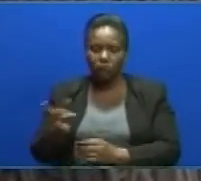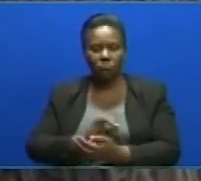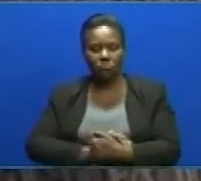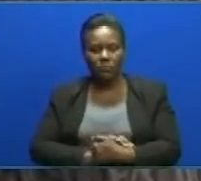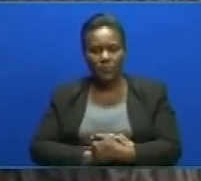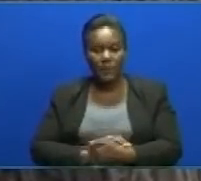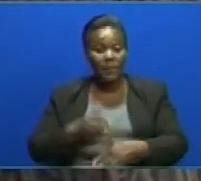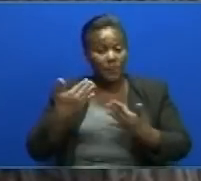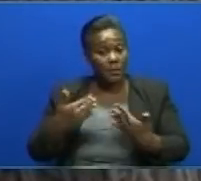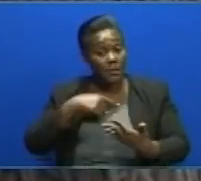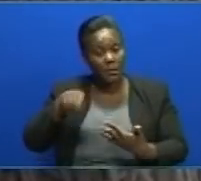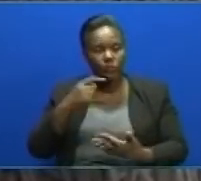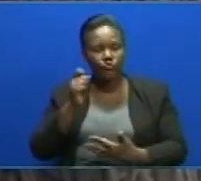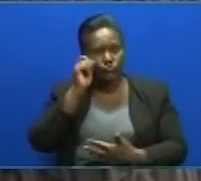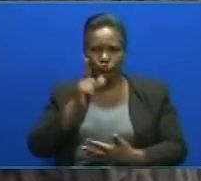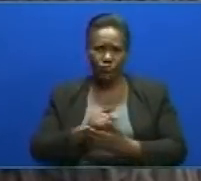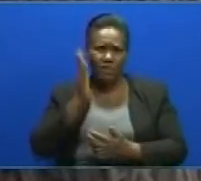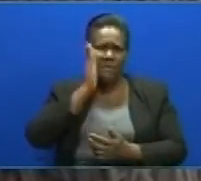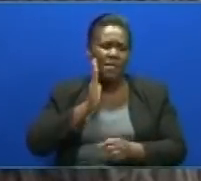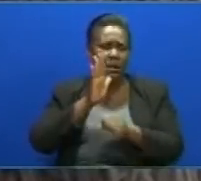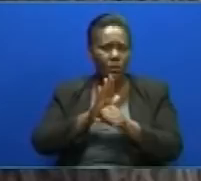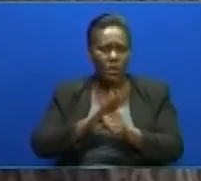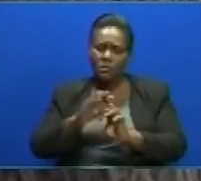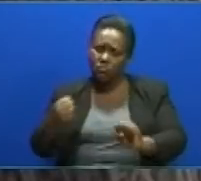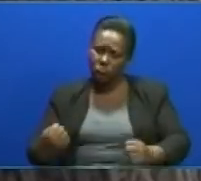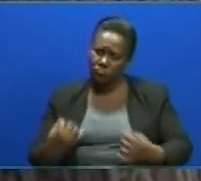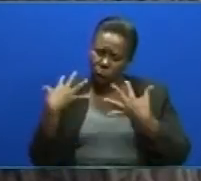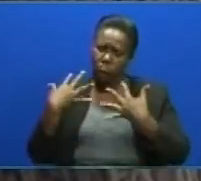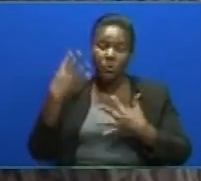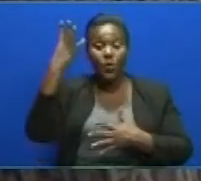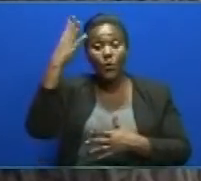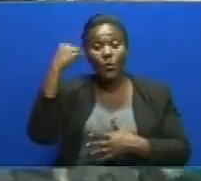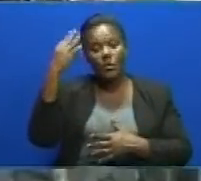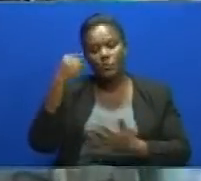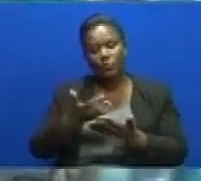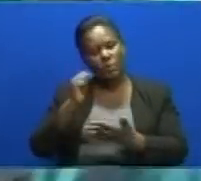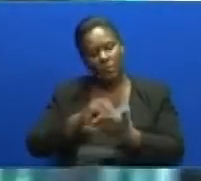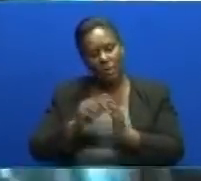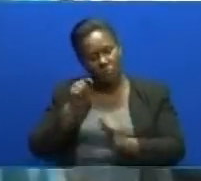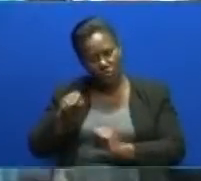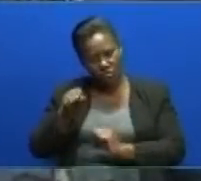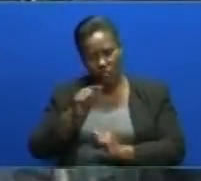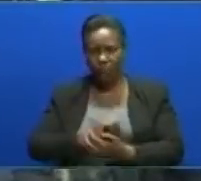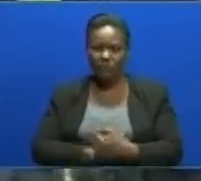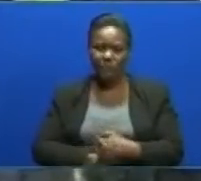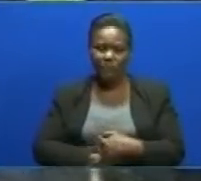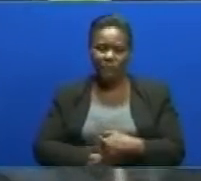tumegundua hicho kitu, vijana wengi sasa hivi wanaharibika kwa sababu hiyo.